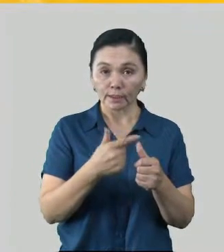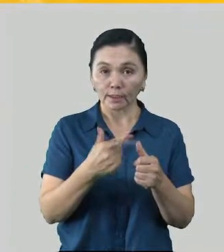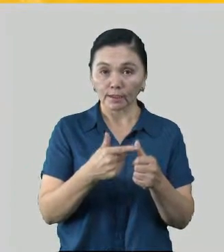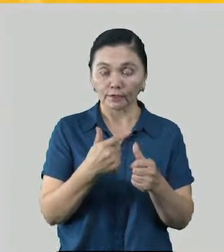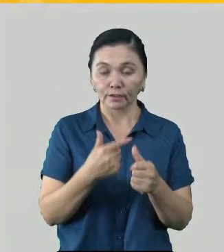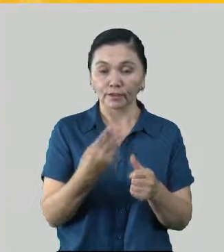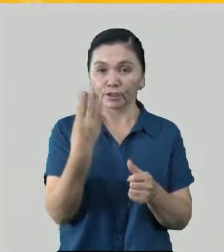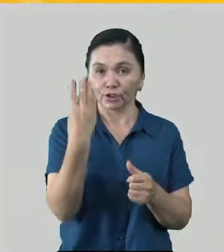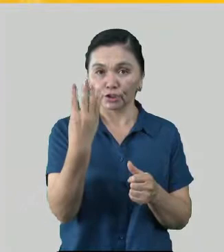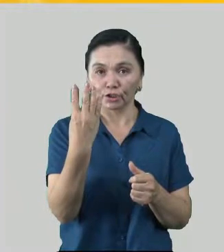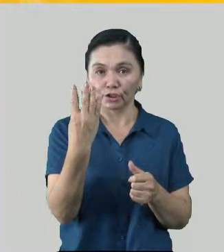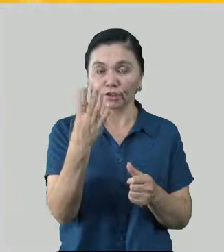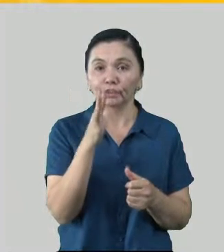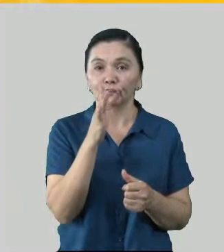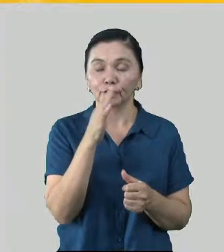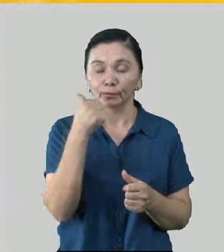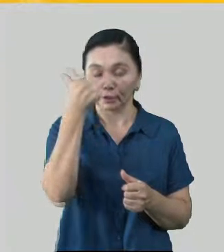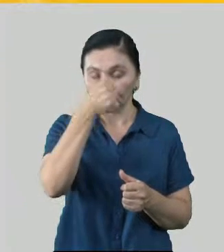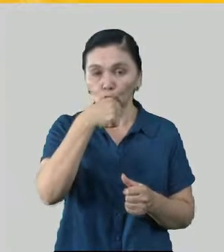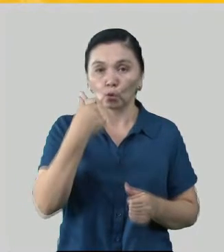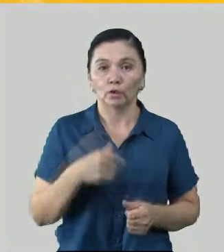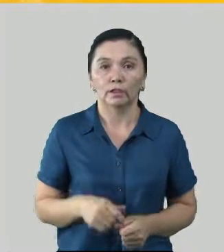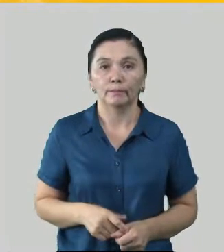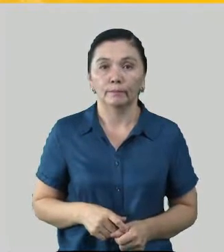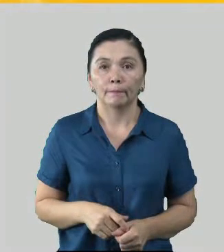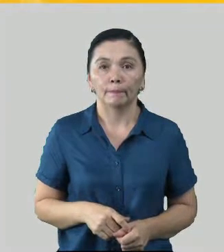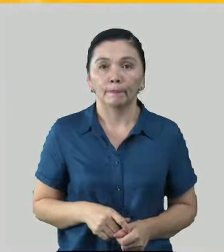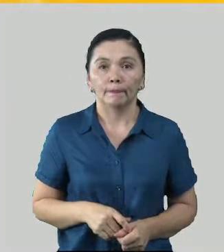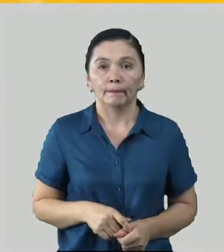Назовите четыре времени года.